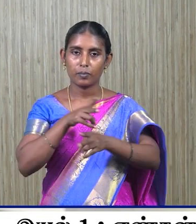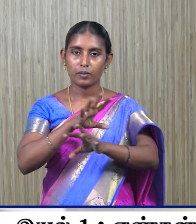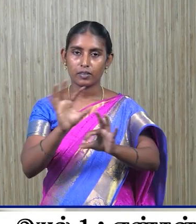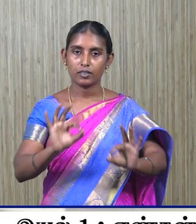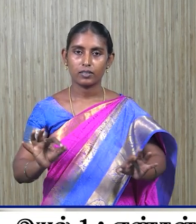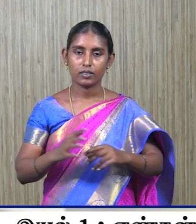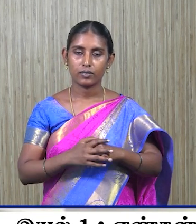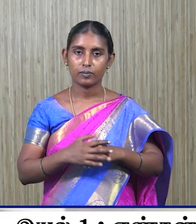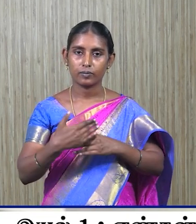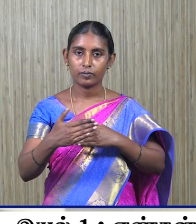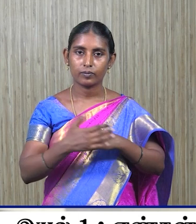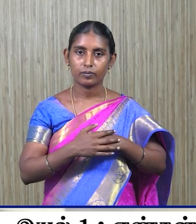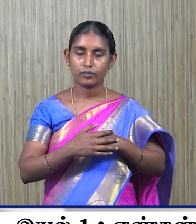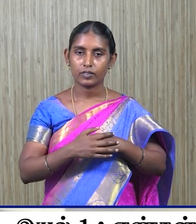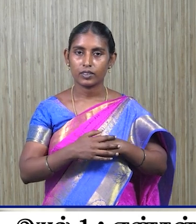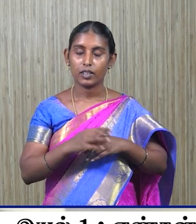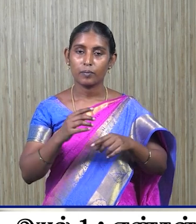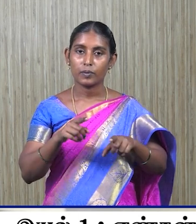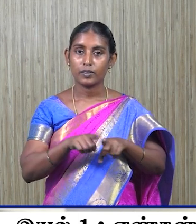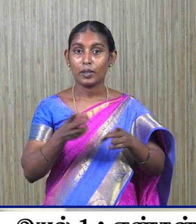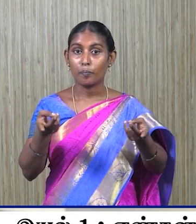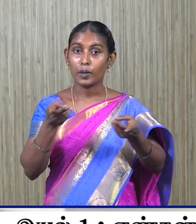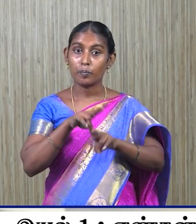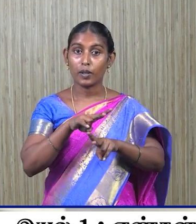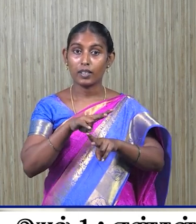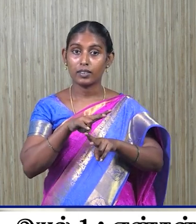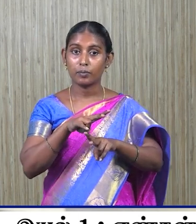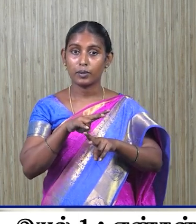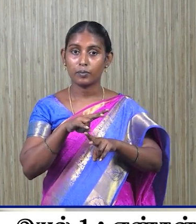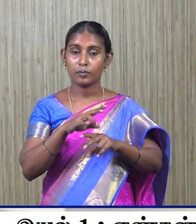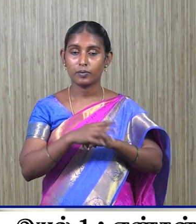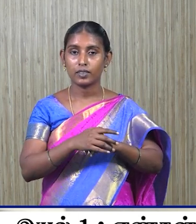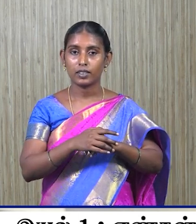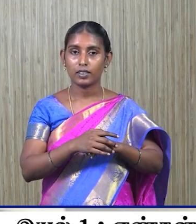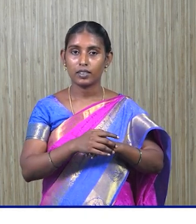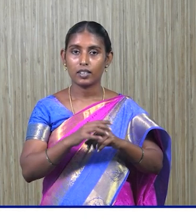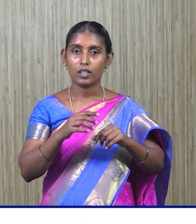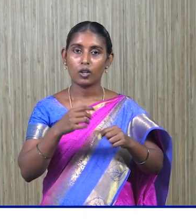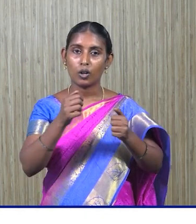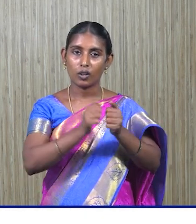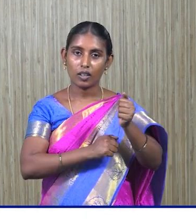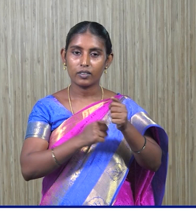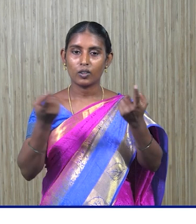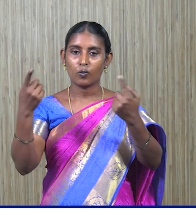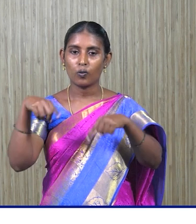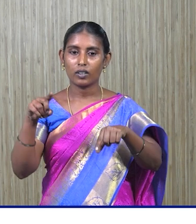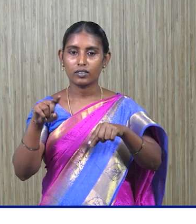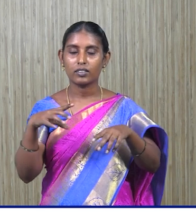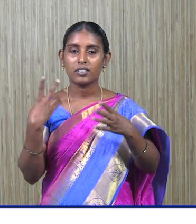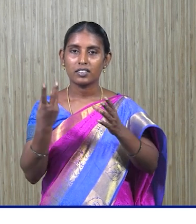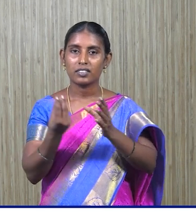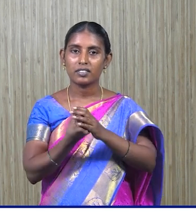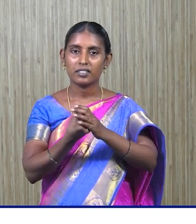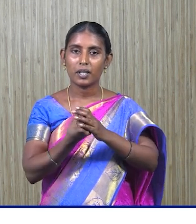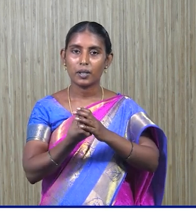பண்புகளை எப்படி பார்த்தோம் நம்ம? கழித்தலுக்கும் வகுத்தலுக்கும் பரிமாற்ற பண்பை நிறைவு செய்யாதுன்னு பார்த்தோம்ல. அதே போன்றுதான் கழித்தல் மற்றும் வகுத்தலின் சேர்ப்பு